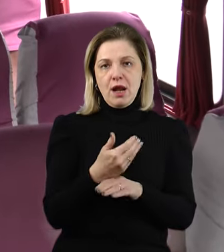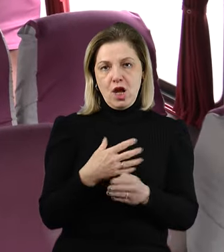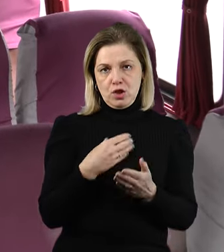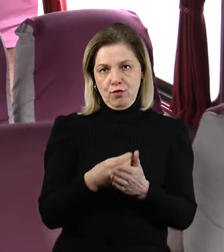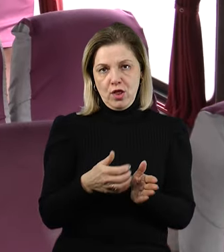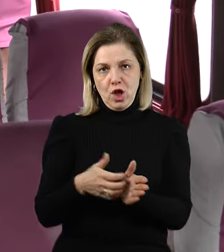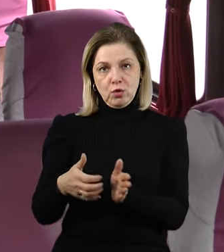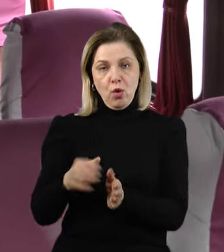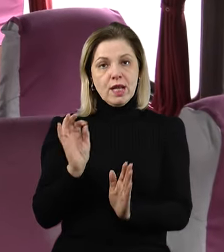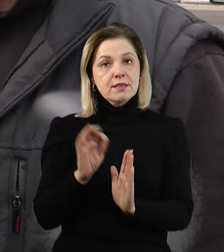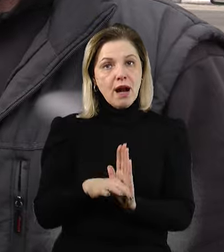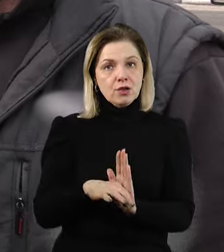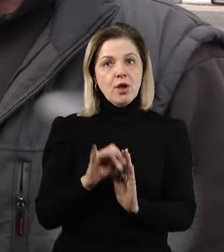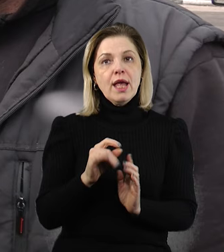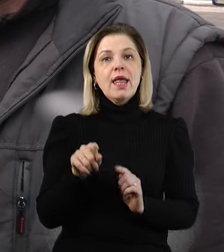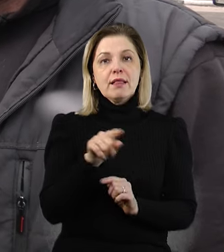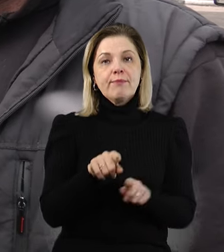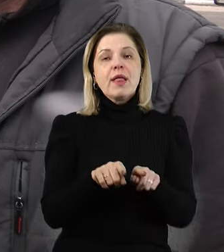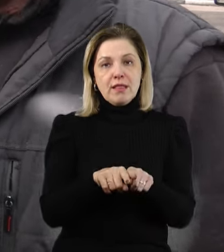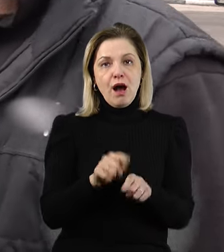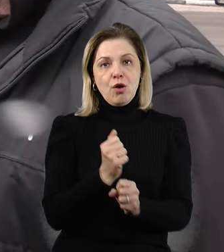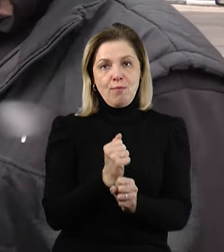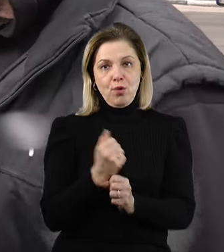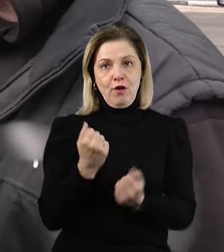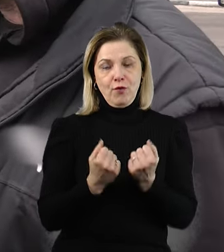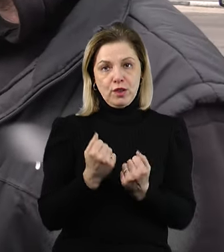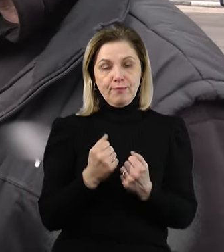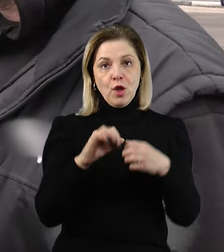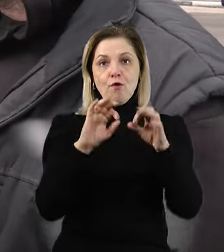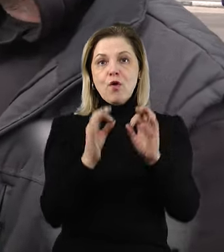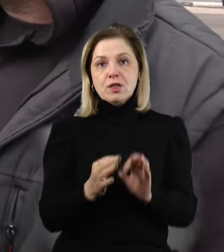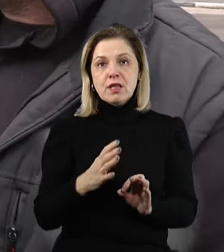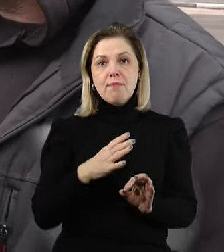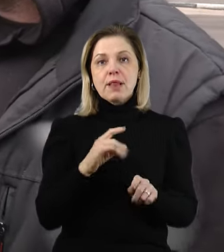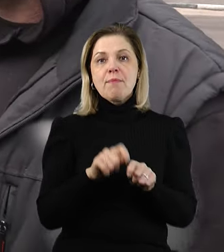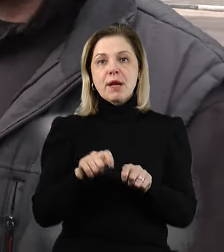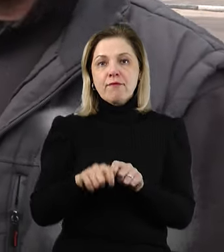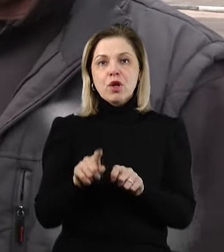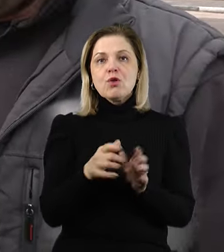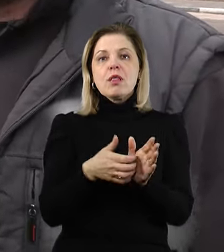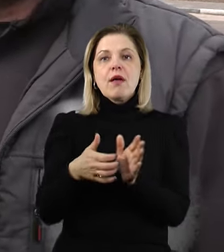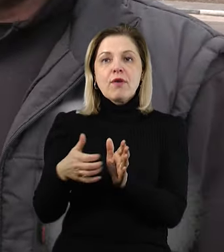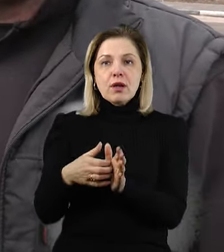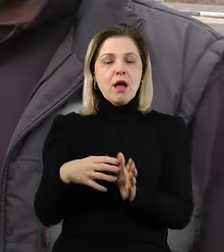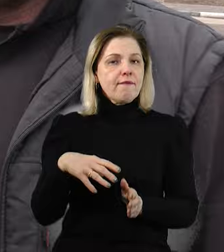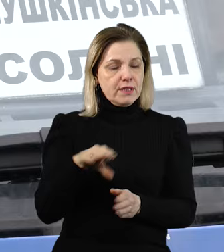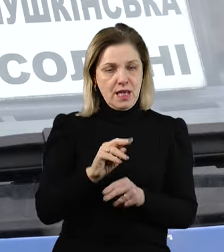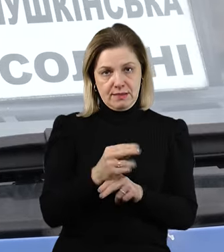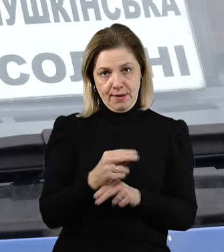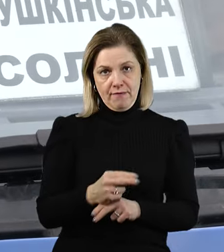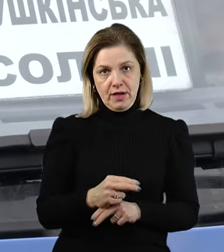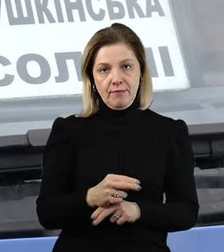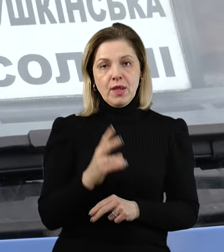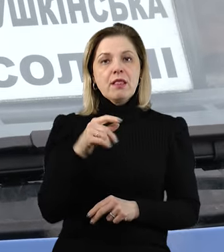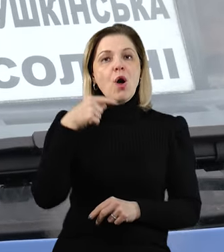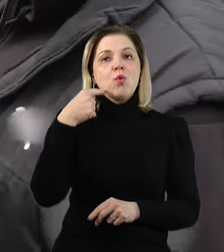одразу. Серед них організація, в якій водієм працює Андрій. Восени була перевірка, були ніякі недоліки, там трафаретні ходили, все справили. А